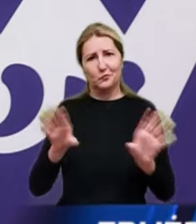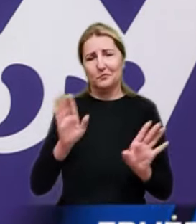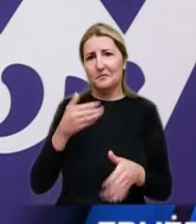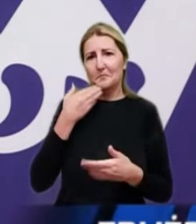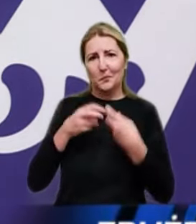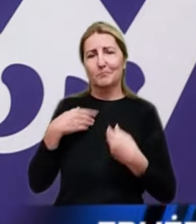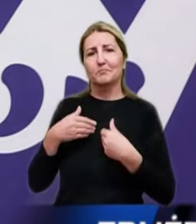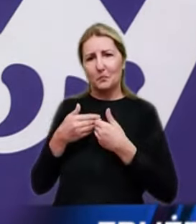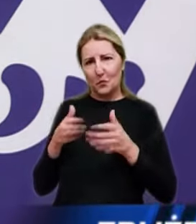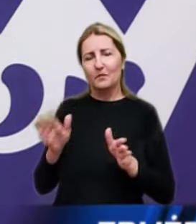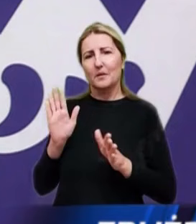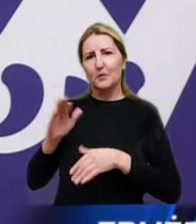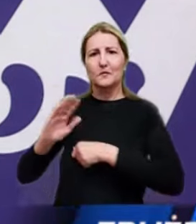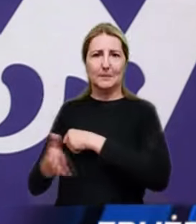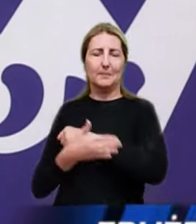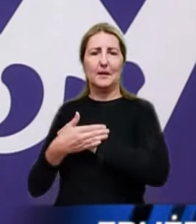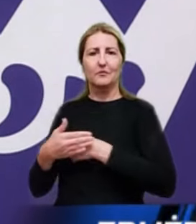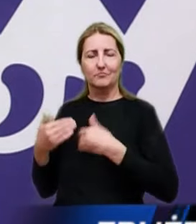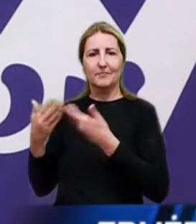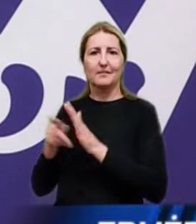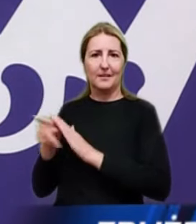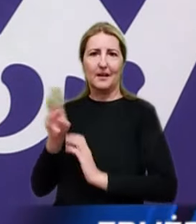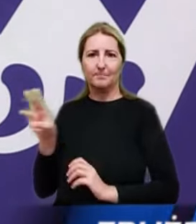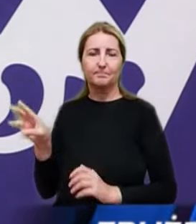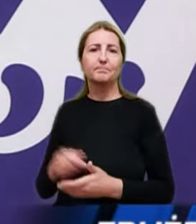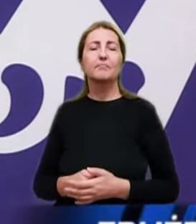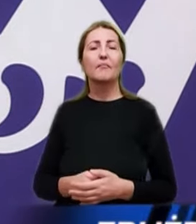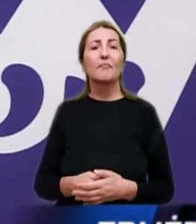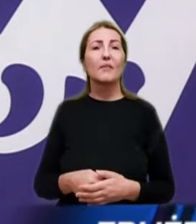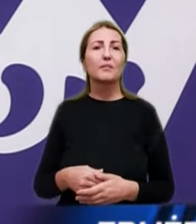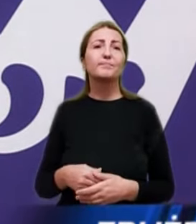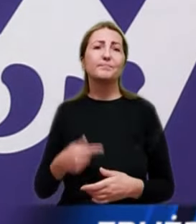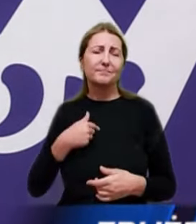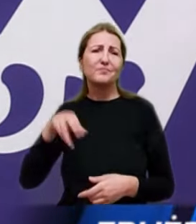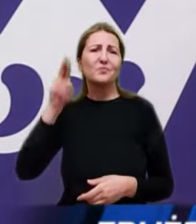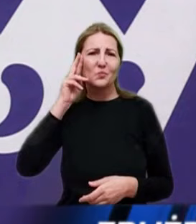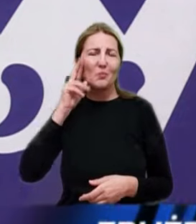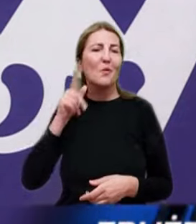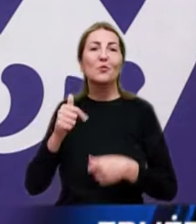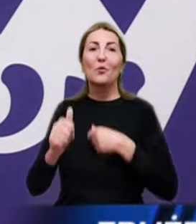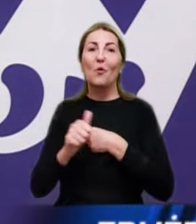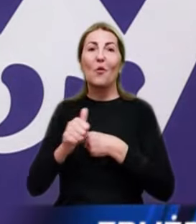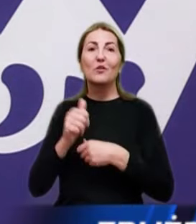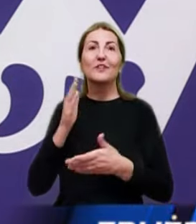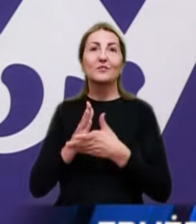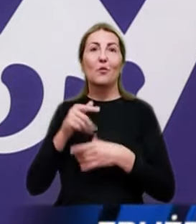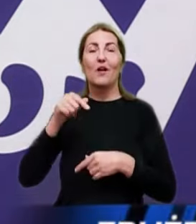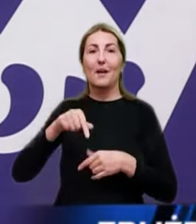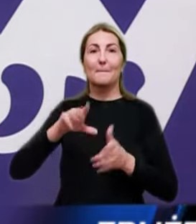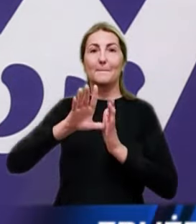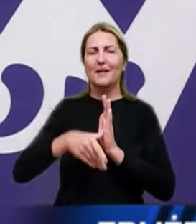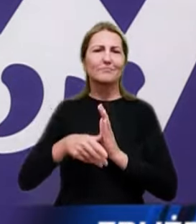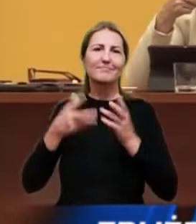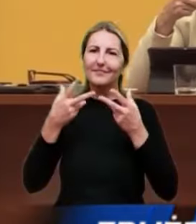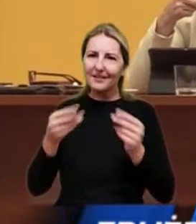specjalnym wsparciem obejmiemy panie. Ja rozumiem, że to nie tyle chodzi o miasto, co o